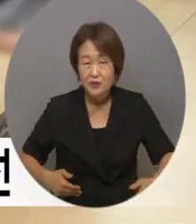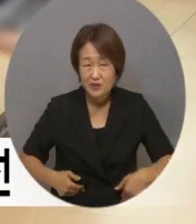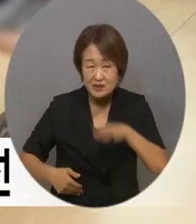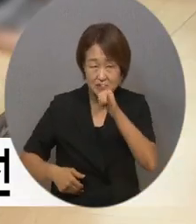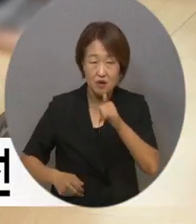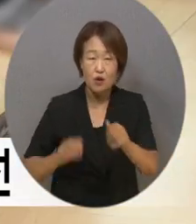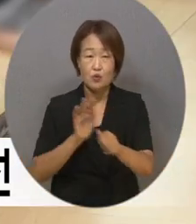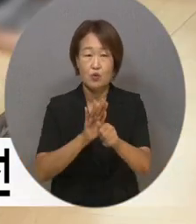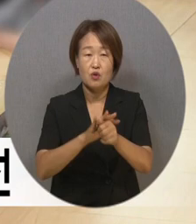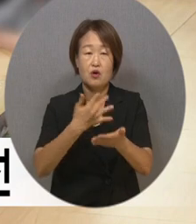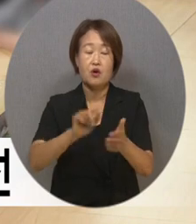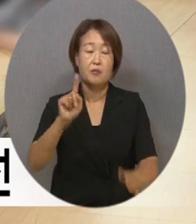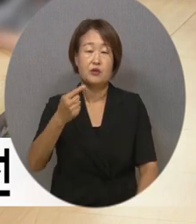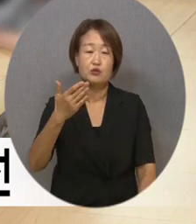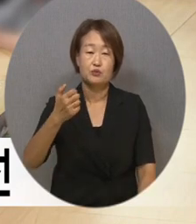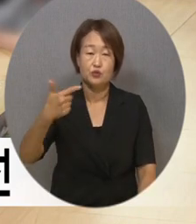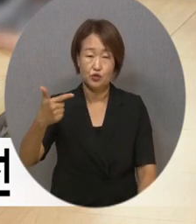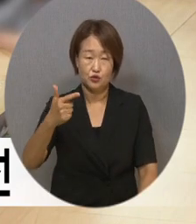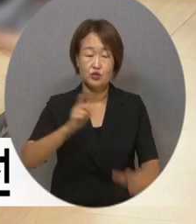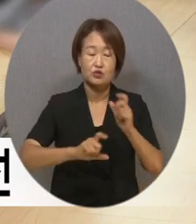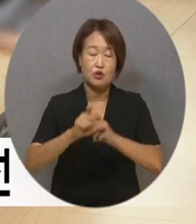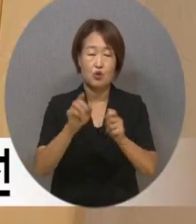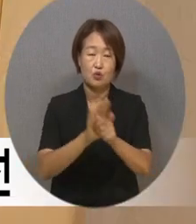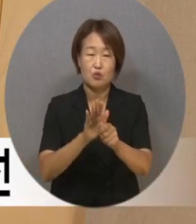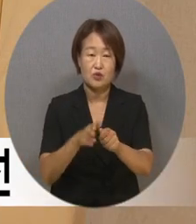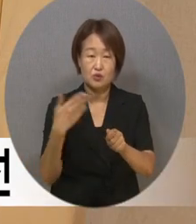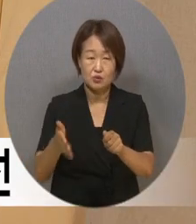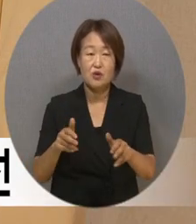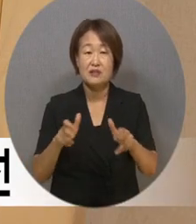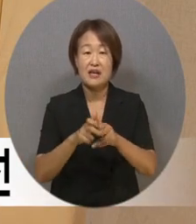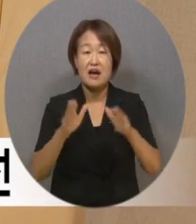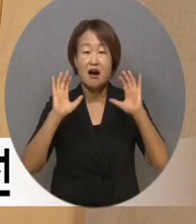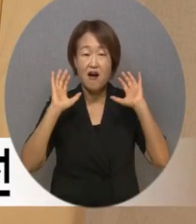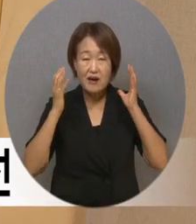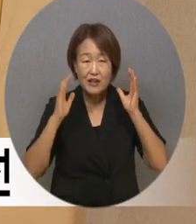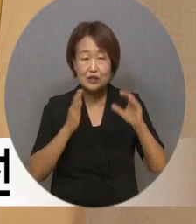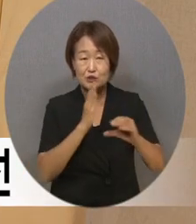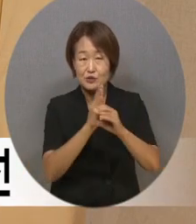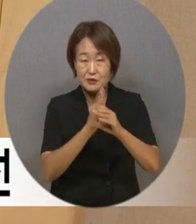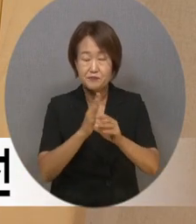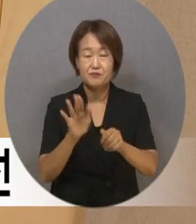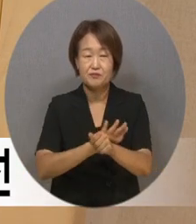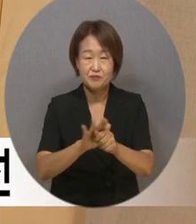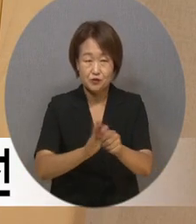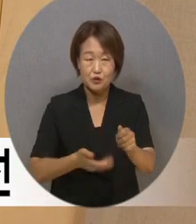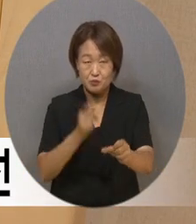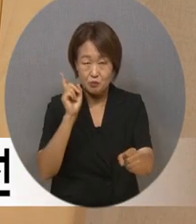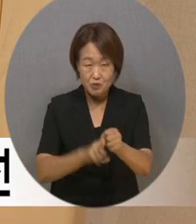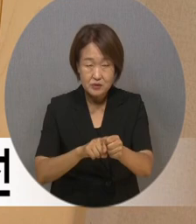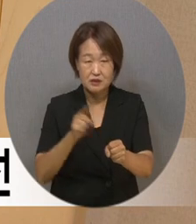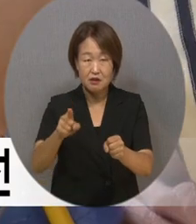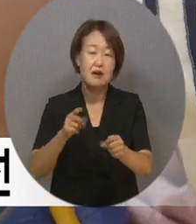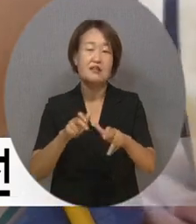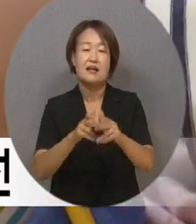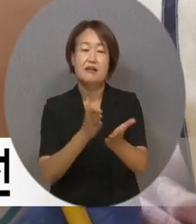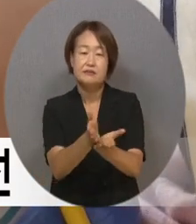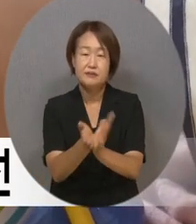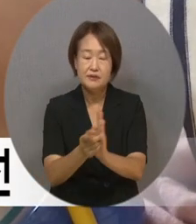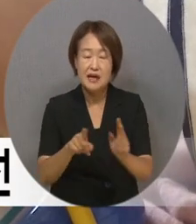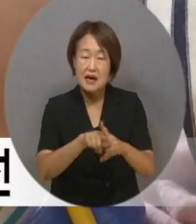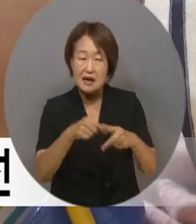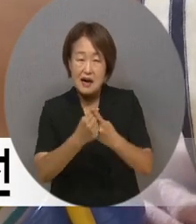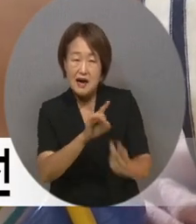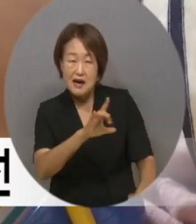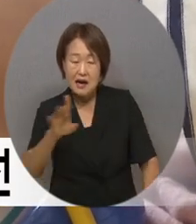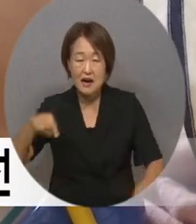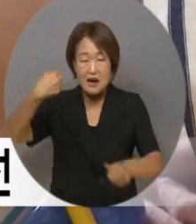보육도우 및 백아흔여섯 명을 배치하고 장애 영유아 중심의 보육 서비스를 위해 장애아 보육지원과 장애 유형별